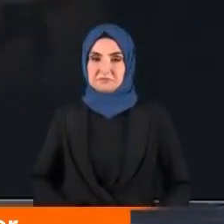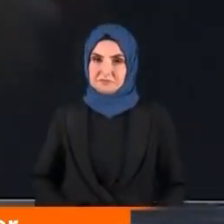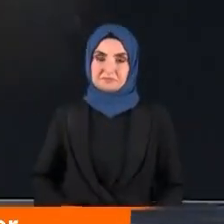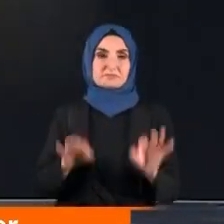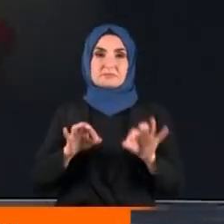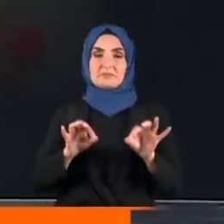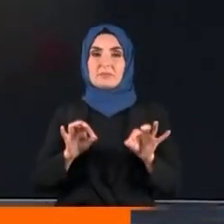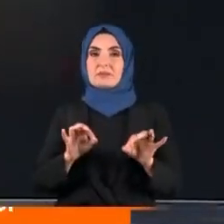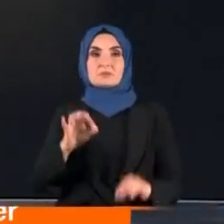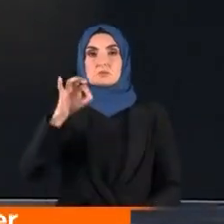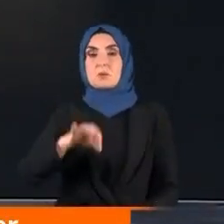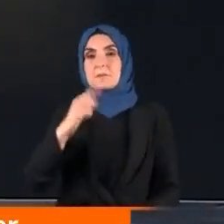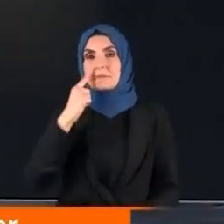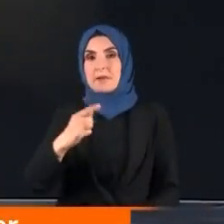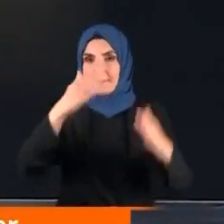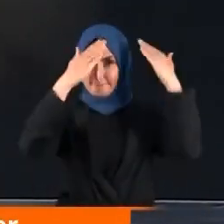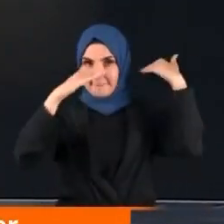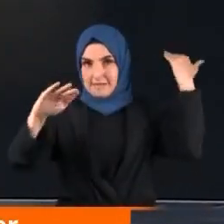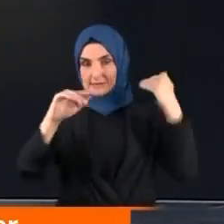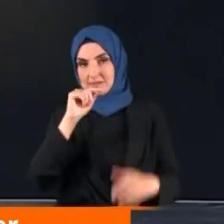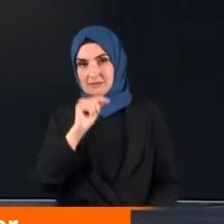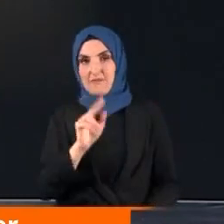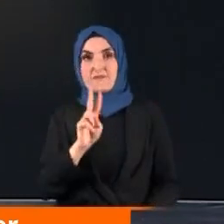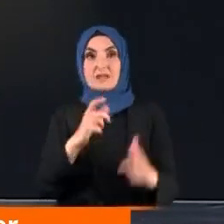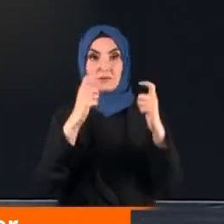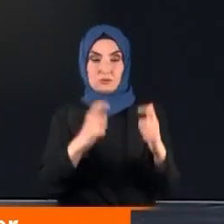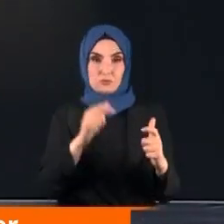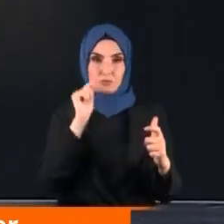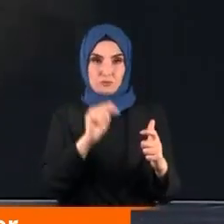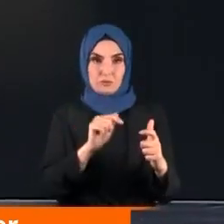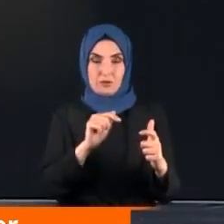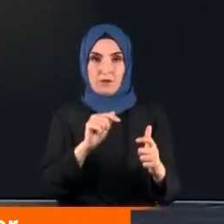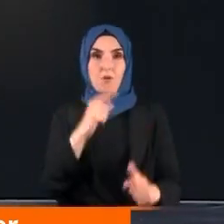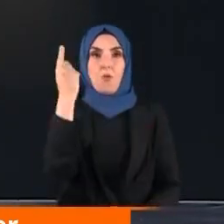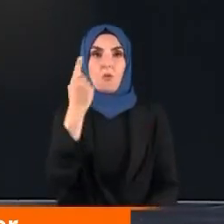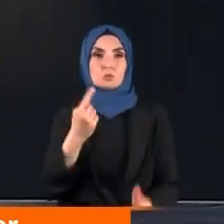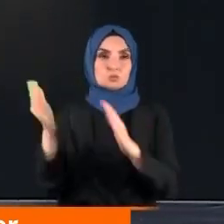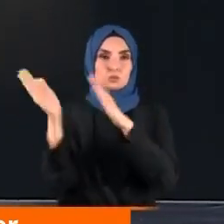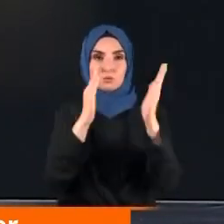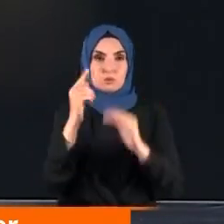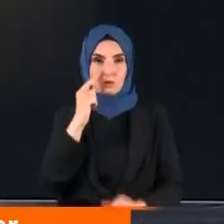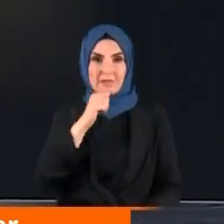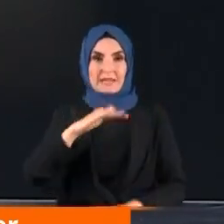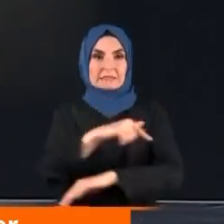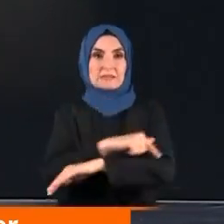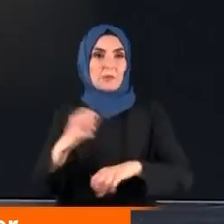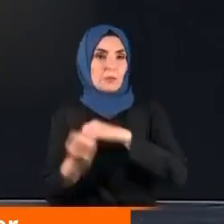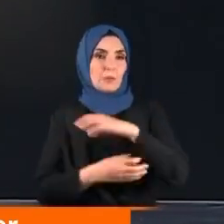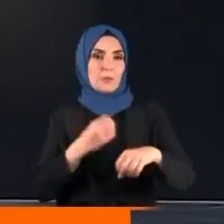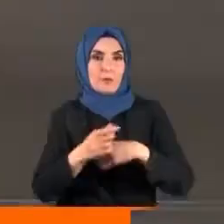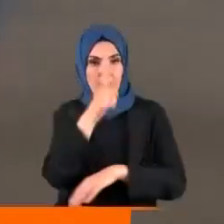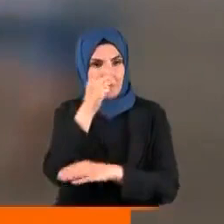Sıradaki durağımız Meksika. Veracruz eyaletinde meydana gelen hortum sahili birbirine kattı. O anlarda kameralarda kayıtlardı.